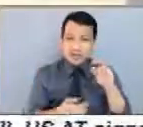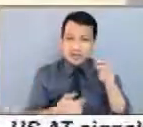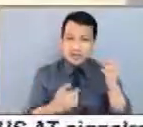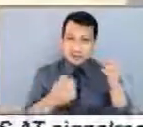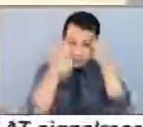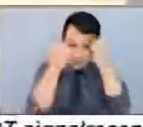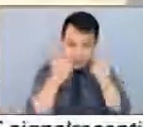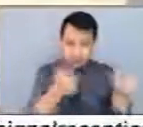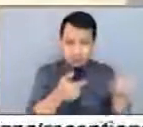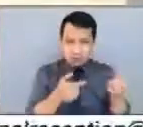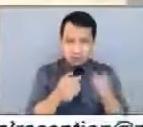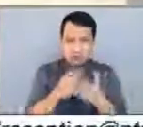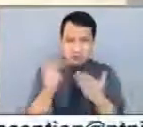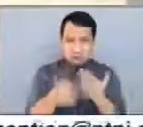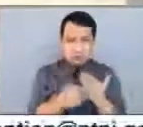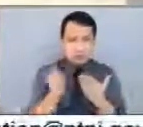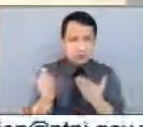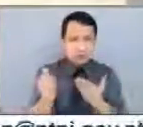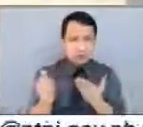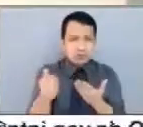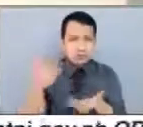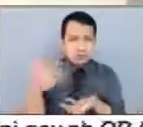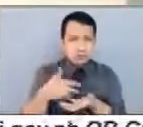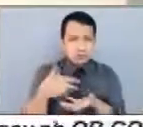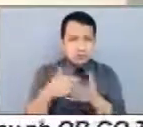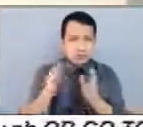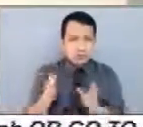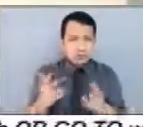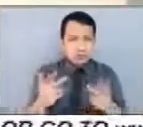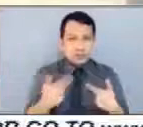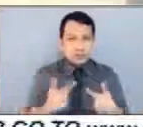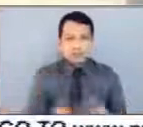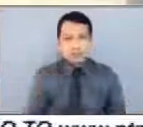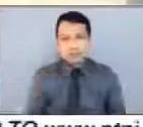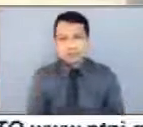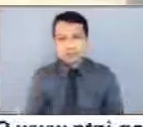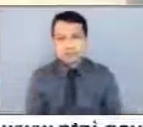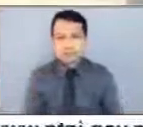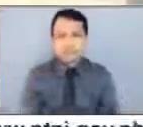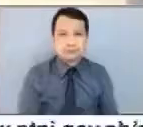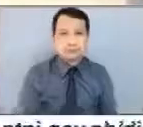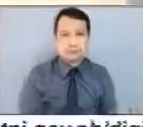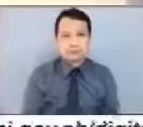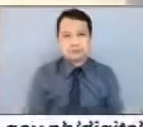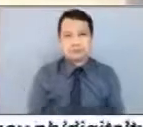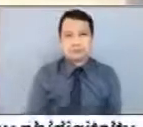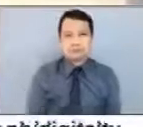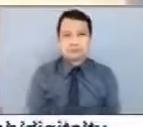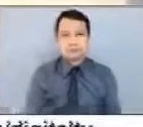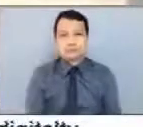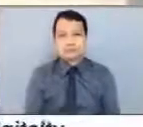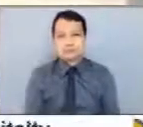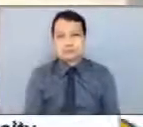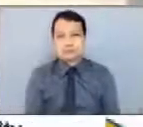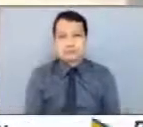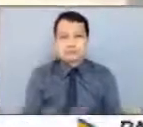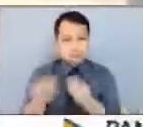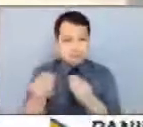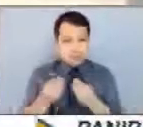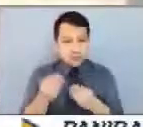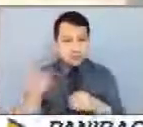Sa police report, higit 2 milyong pisong halaga ng hinihinalang shabu na nasabat sa Parañaque.